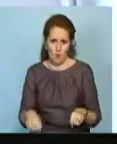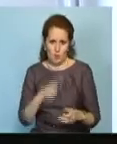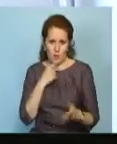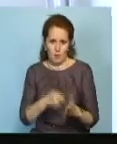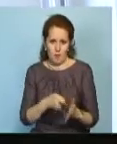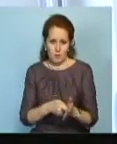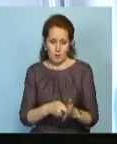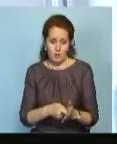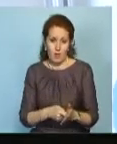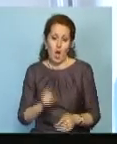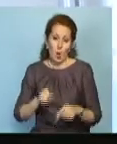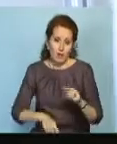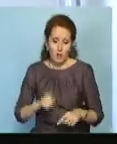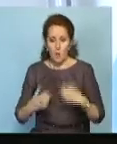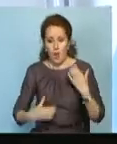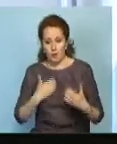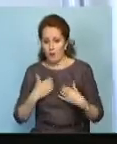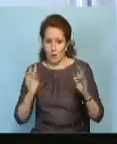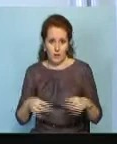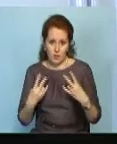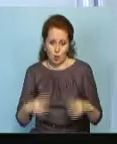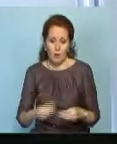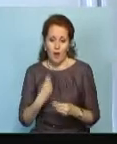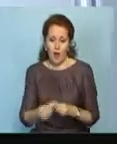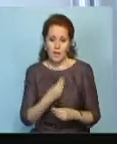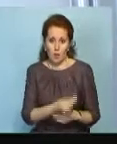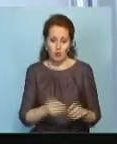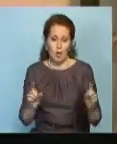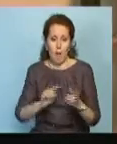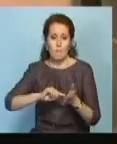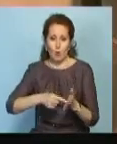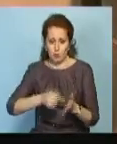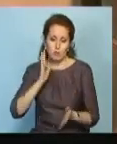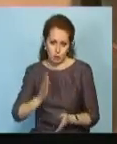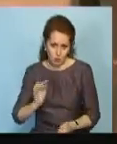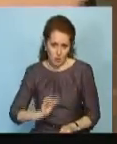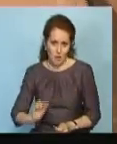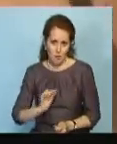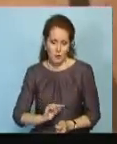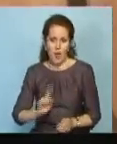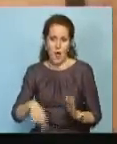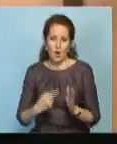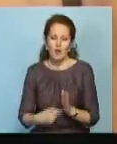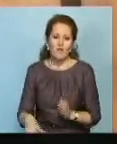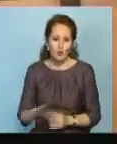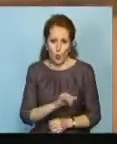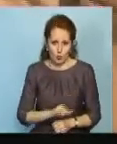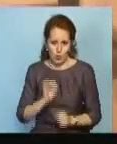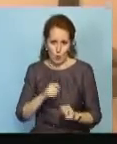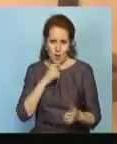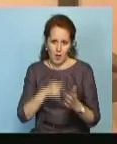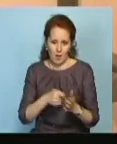Нет, родителям переживать не стоит, раздаточные пункты будут работать. Не то, что город всю Удмуртию сможет накормить